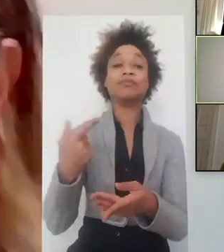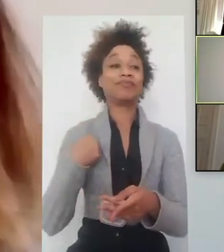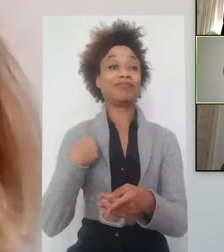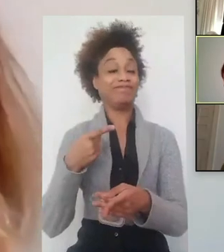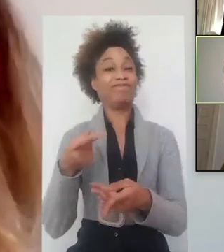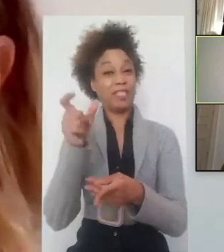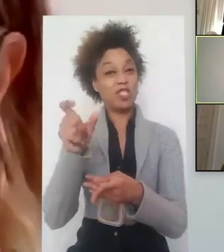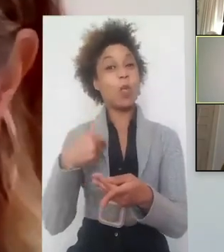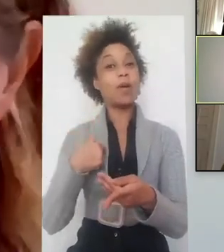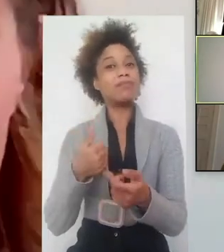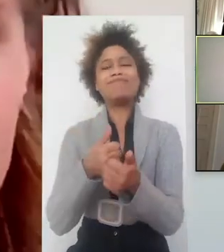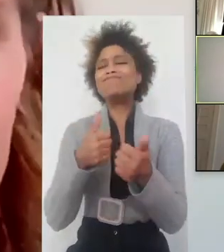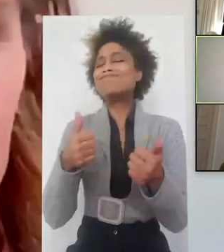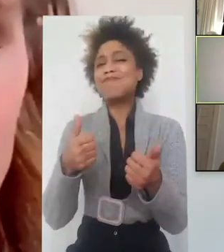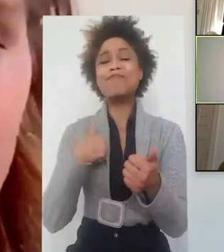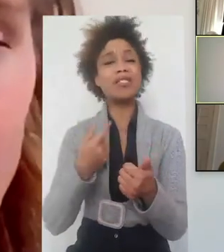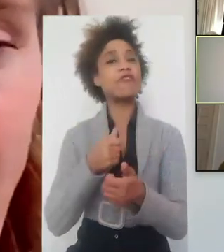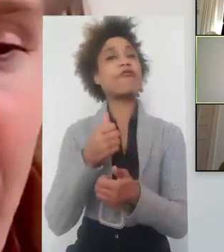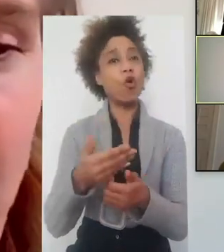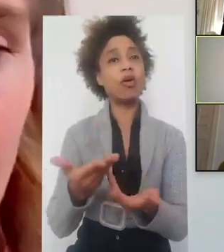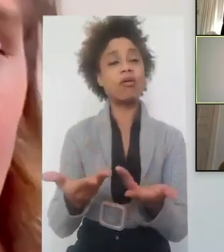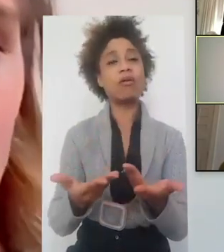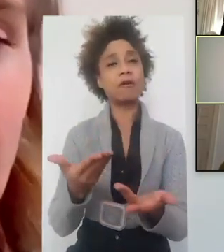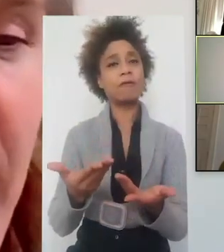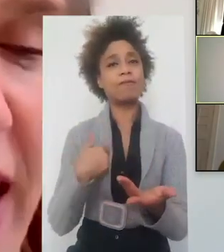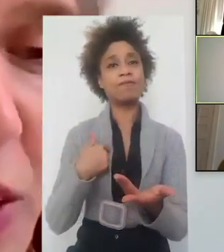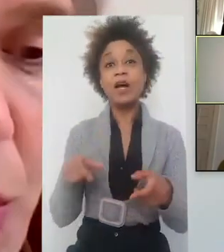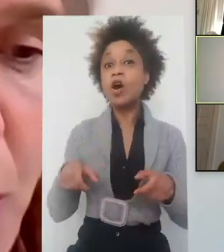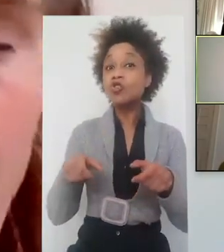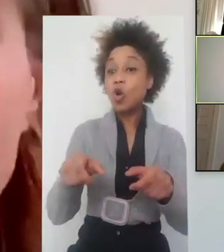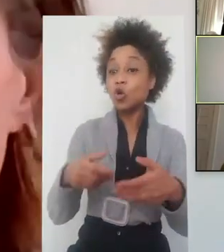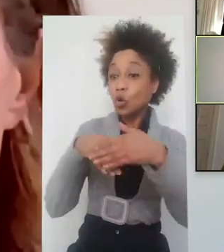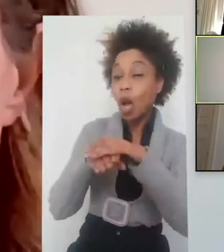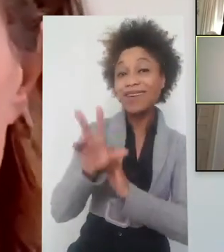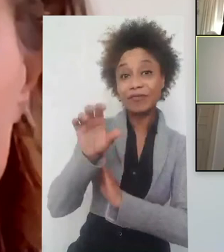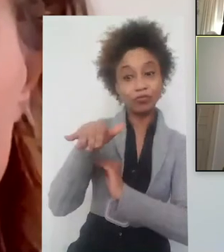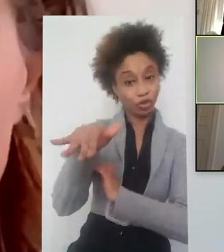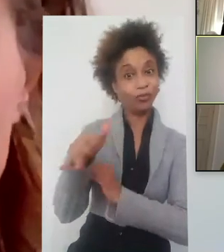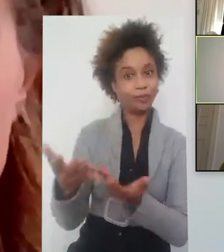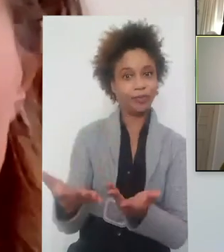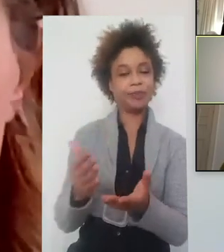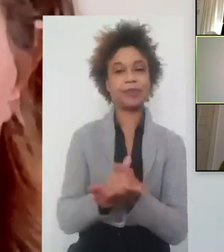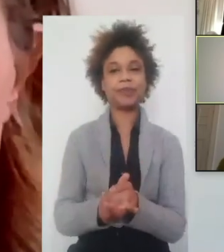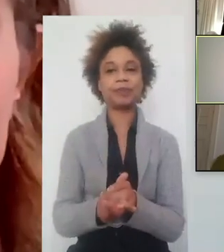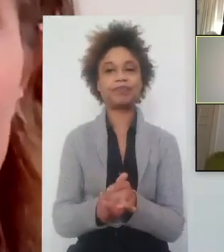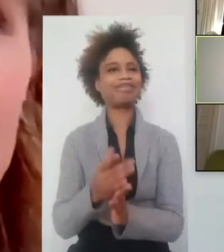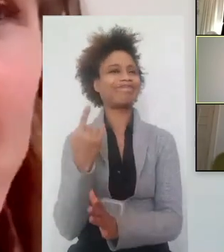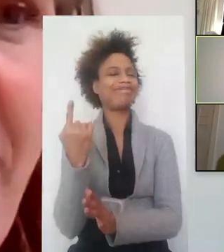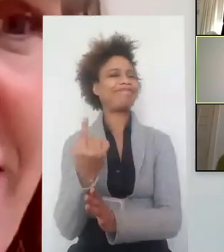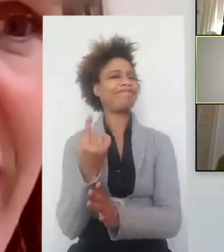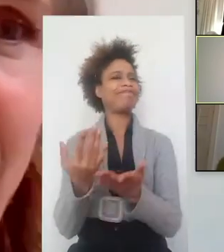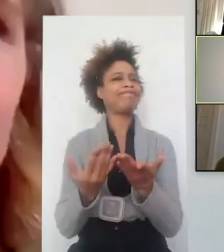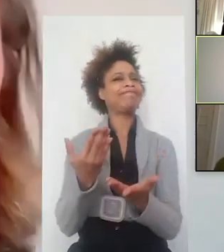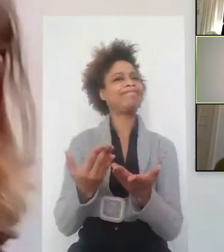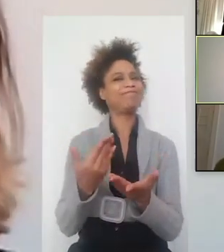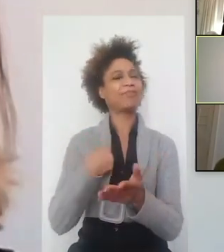het gaat inderdaad allemaal niet vanzelf. Verder laat ik me inspireren eigenlijk door andere musea. Ook in het